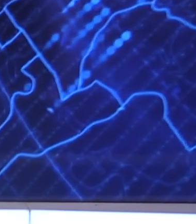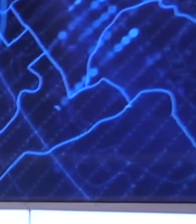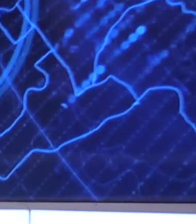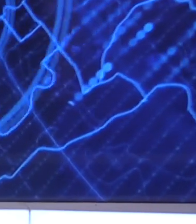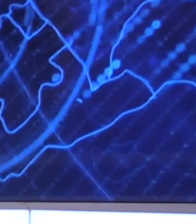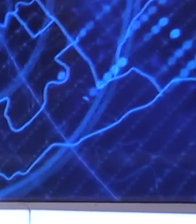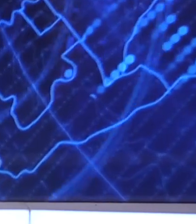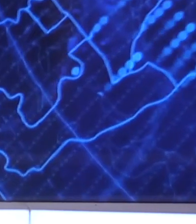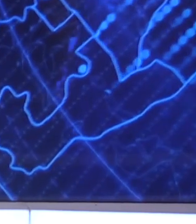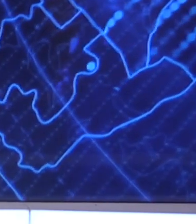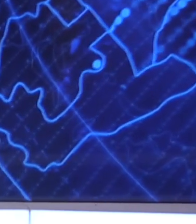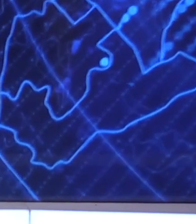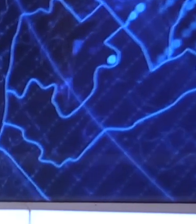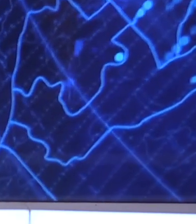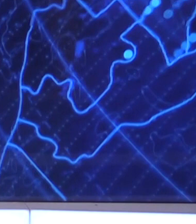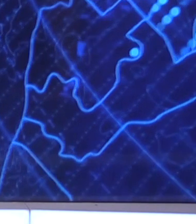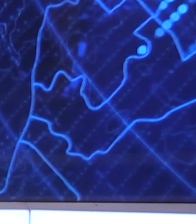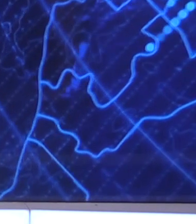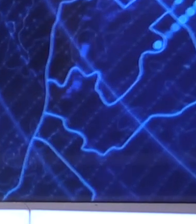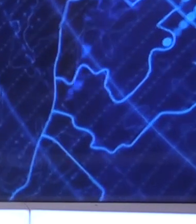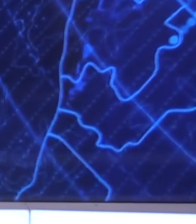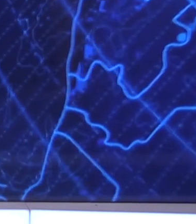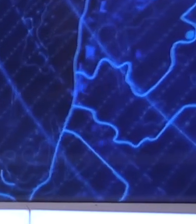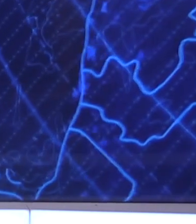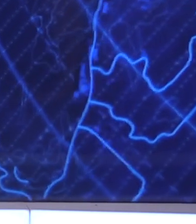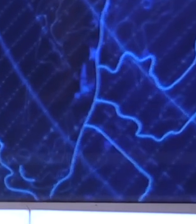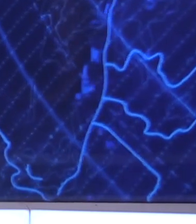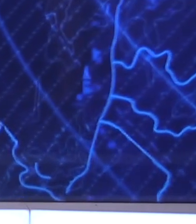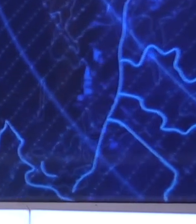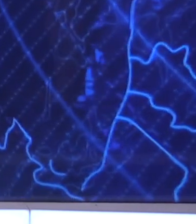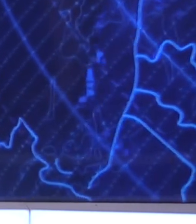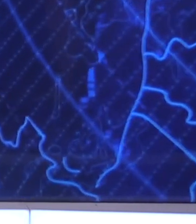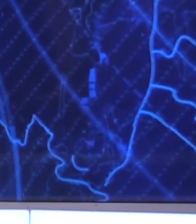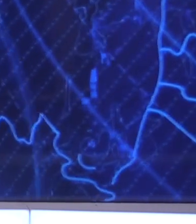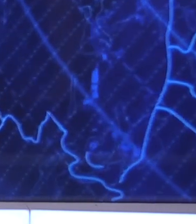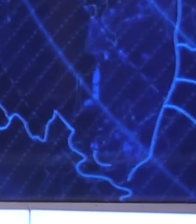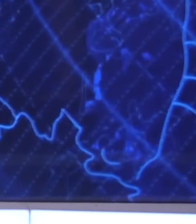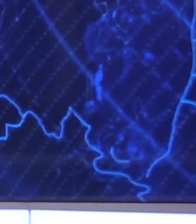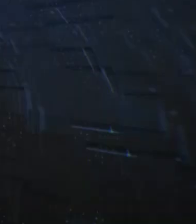Новіков. Над випуском працювала вся команда першого міського. Гарних вам новин і до зустрічі.